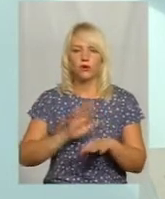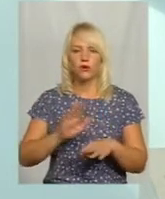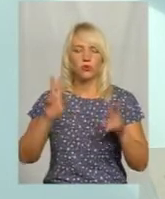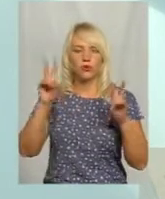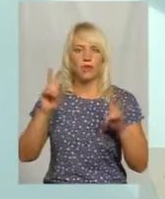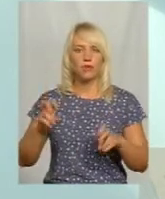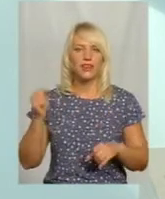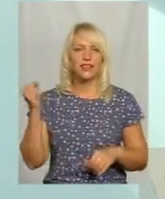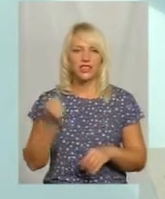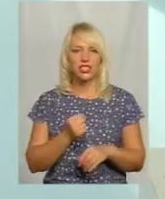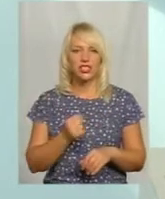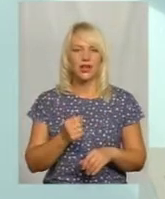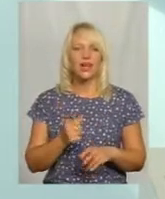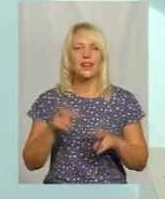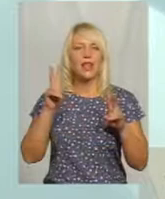а